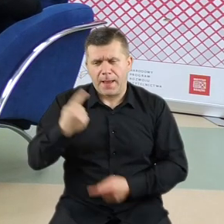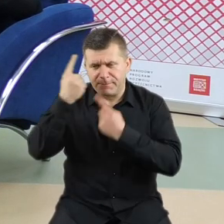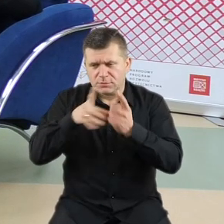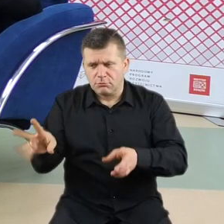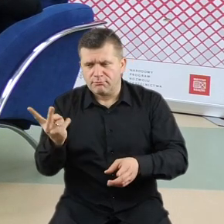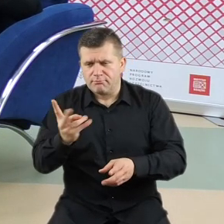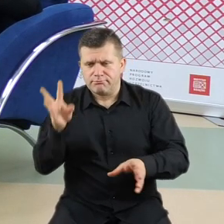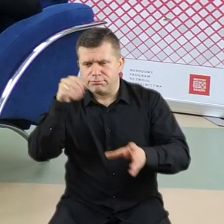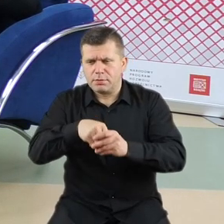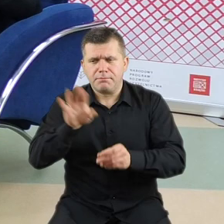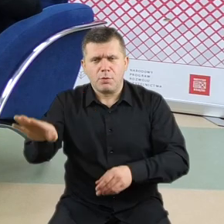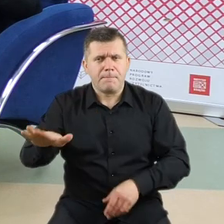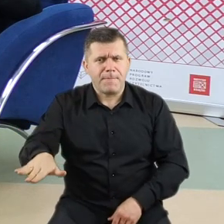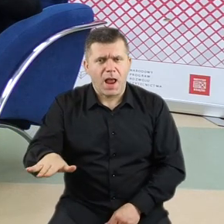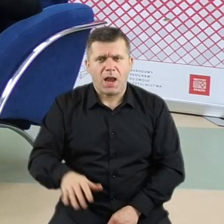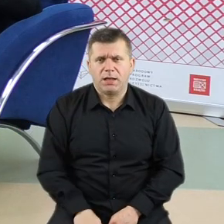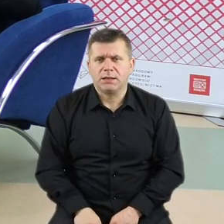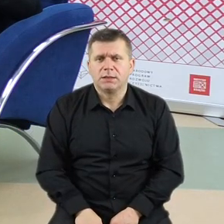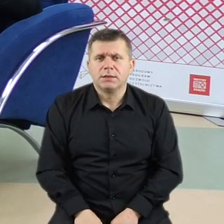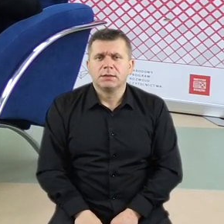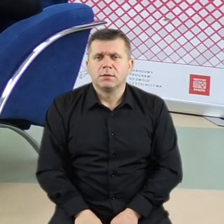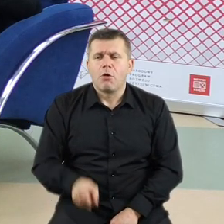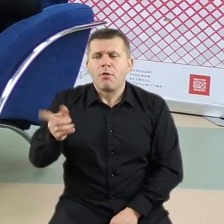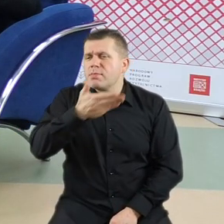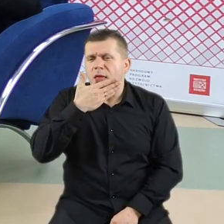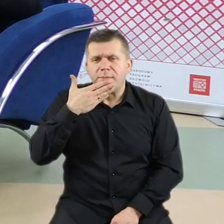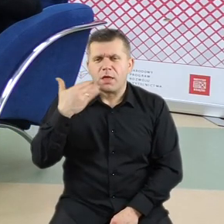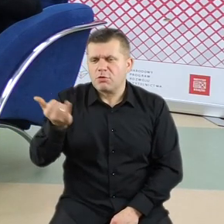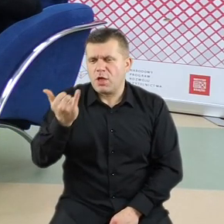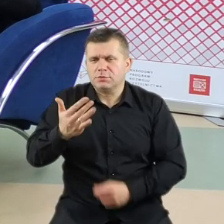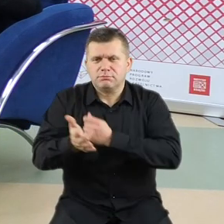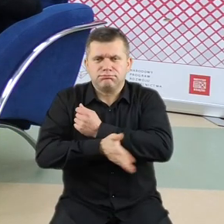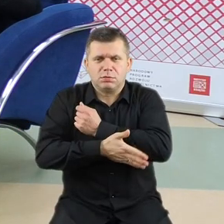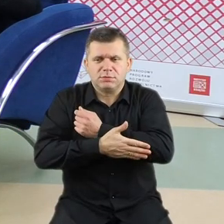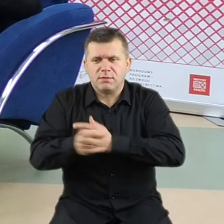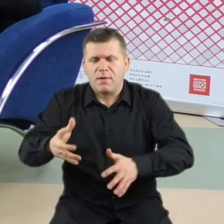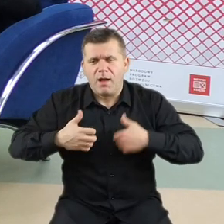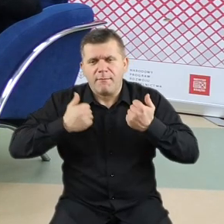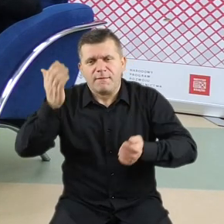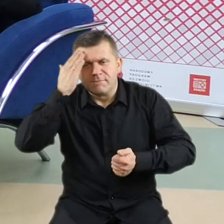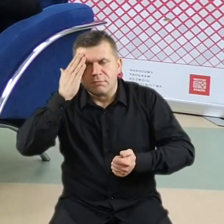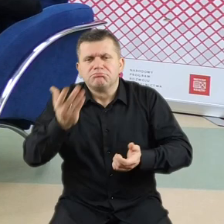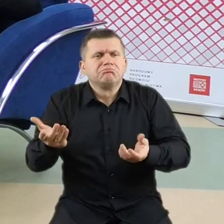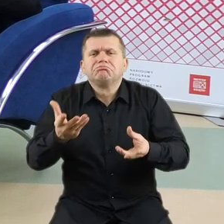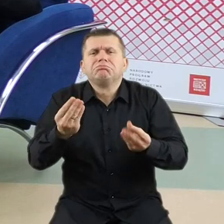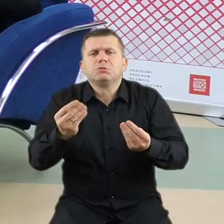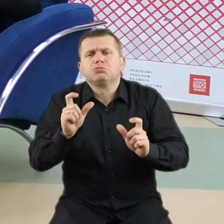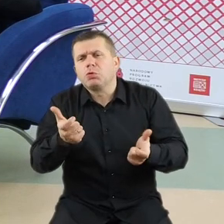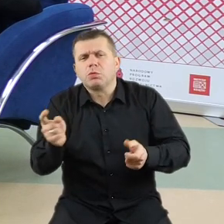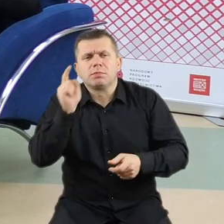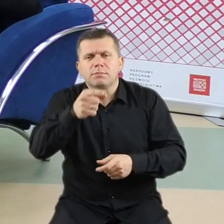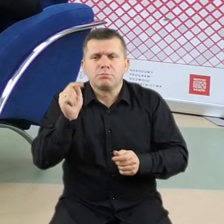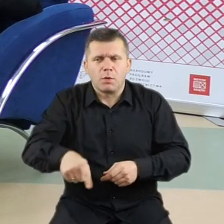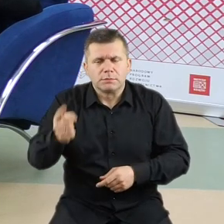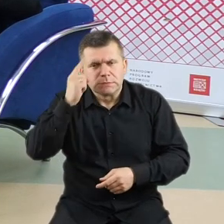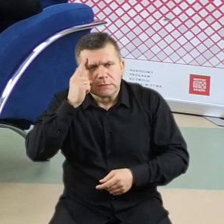dołączyli do frontu, kiedy byli dość mali. Wydaje mi się, że nie mieli jeszcze podstaw i fundamentów, żeby wiedzieć, za czym oni może powinni tęsknić,